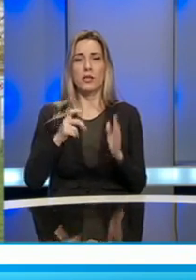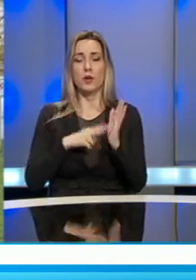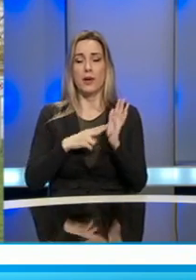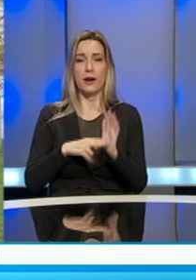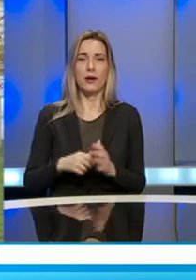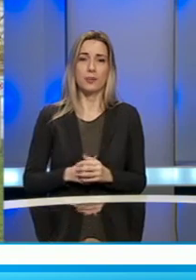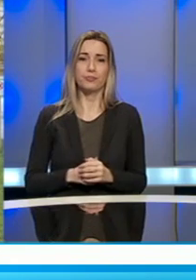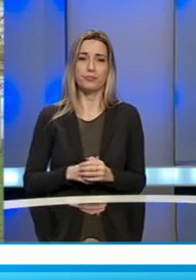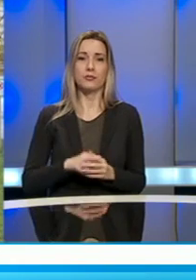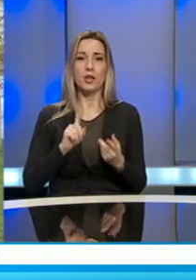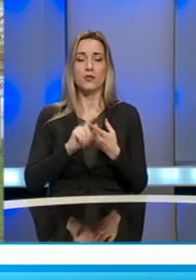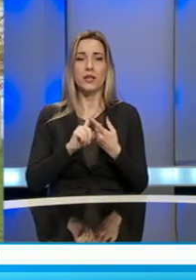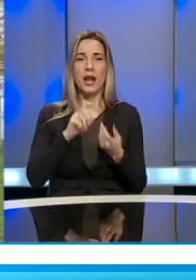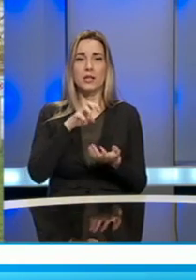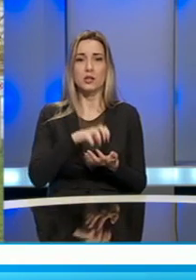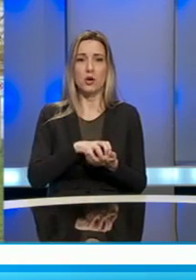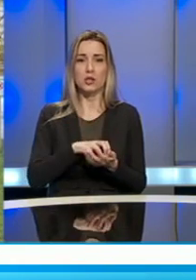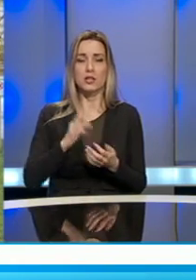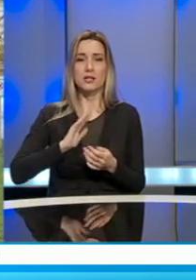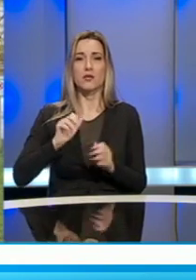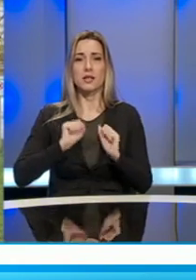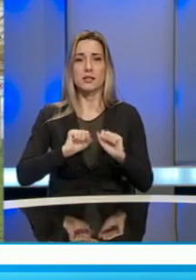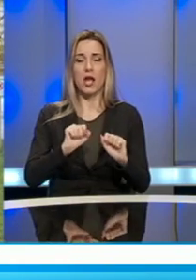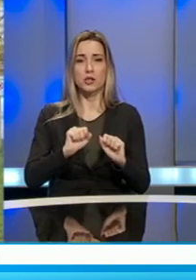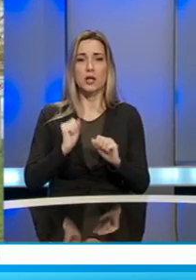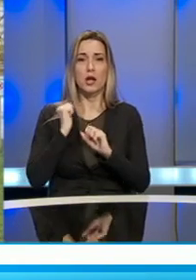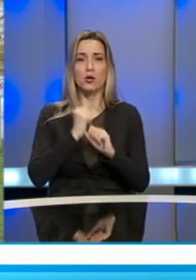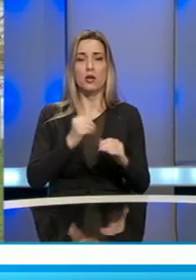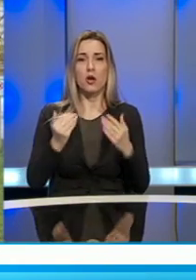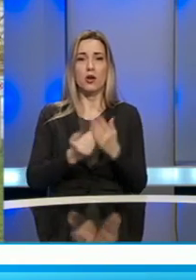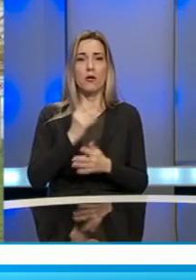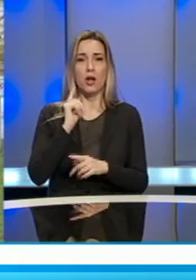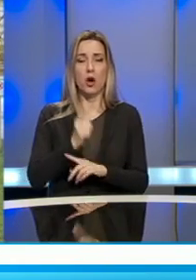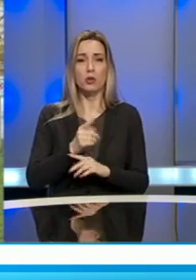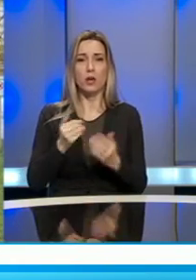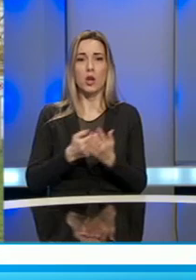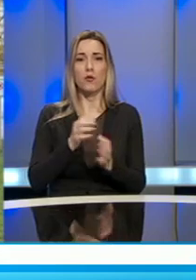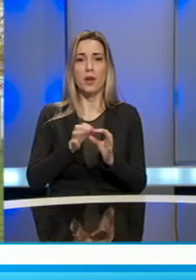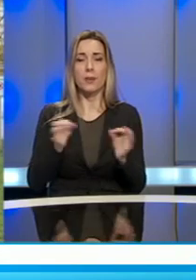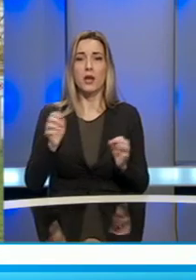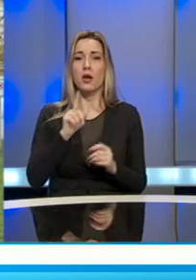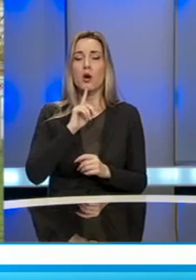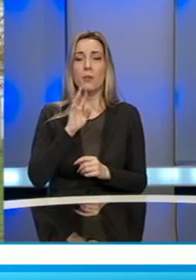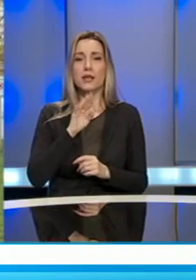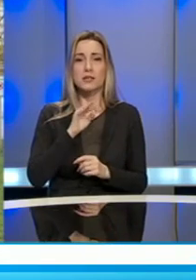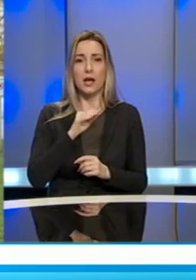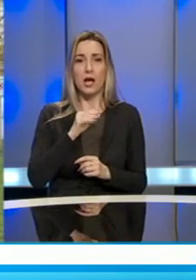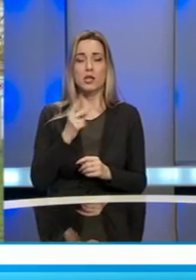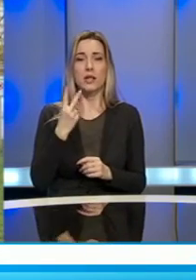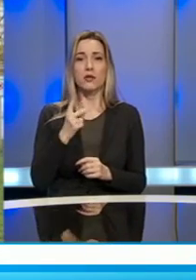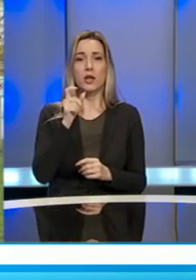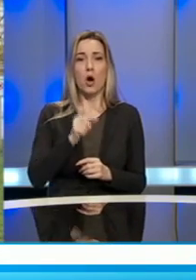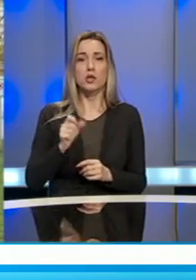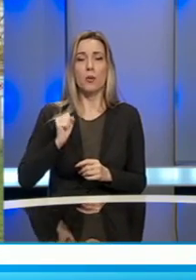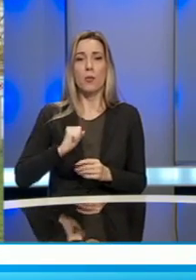konvertibilnih maraka. Federalni stožer civilne zaštite donio je nove odluke, nove mjere u kojima se kaže da dvije